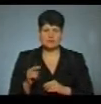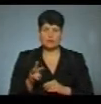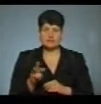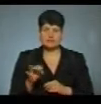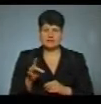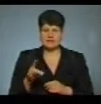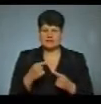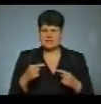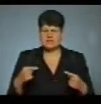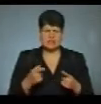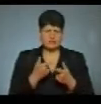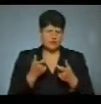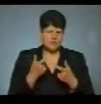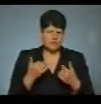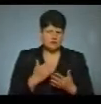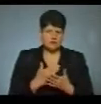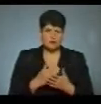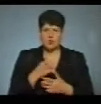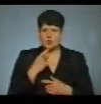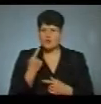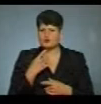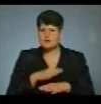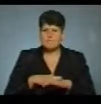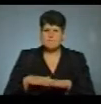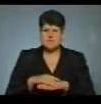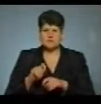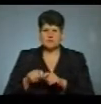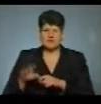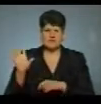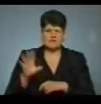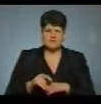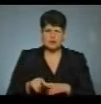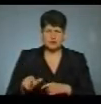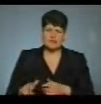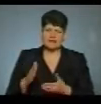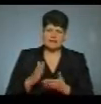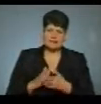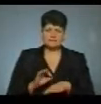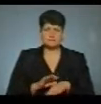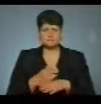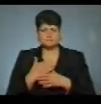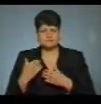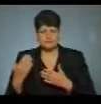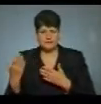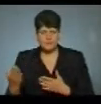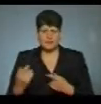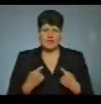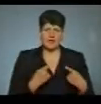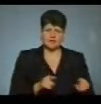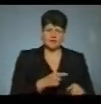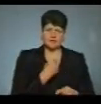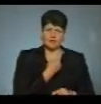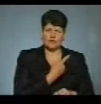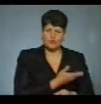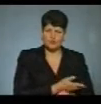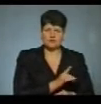інформація розповсюджується. Одні говорять, що там зараз масово перевіряють всіх людей на наявність коронавірусу, інші джерела